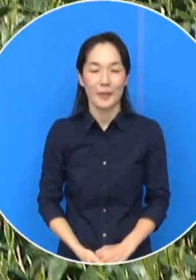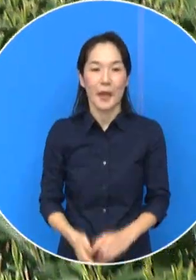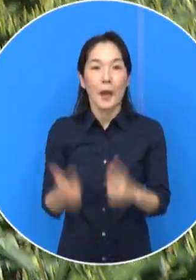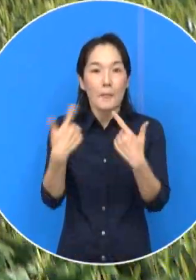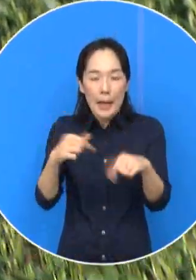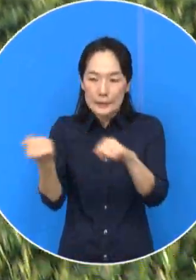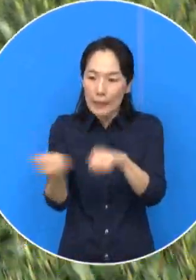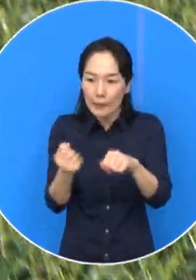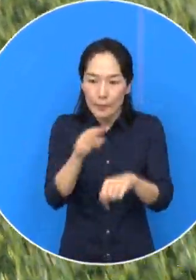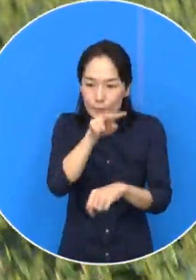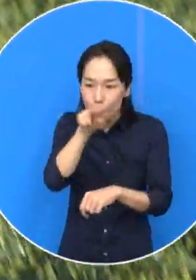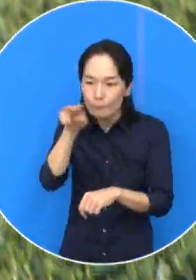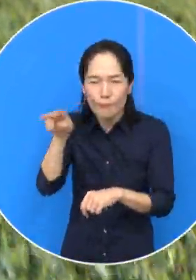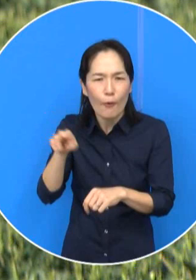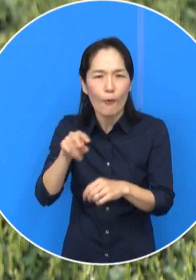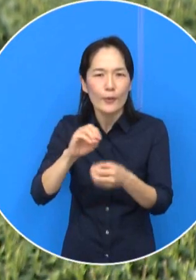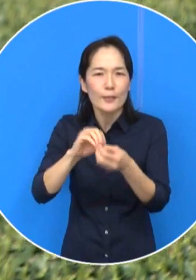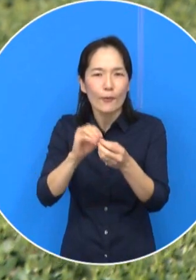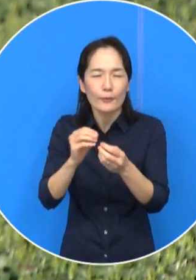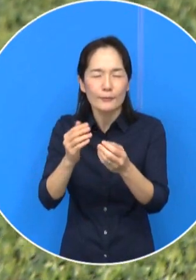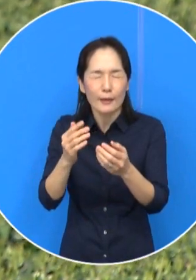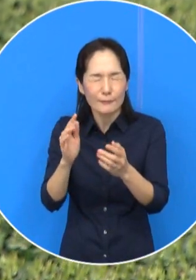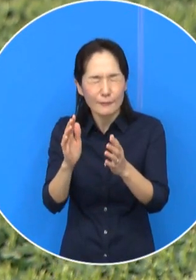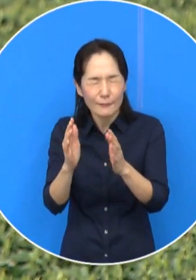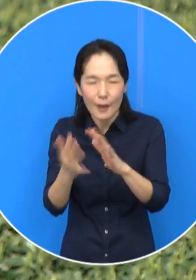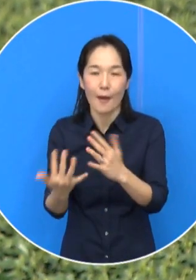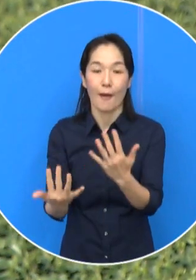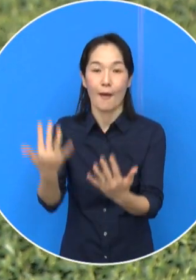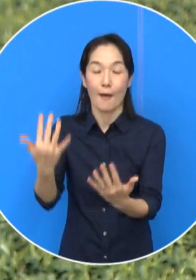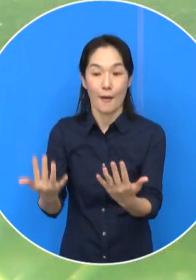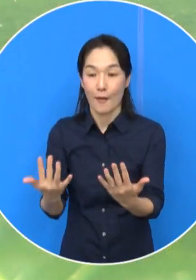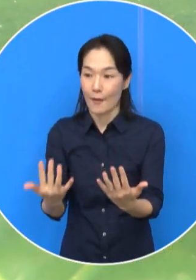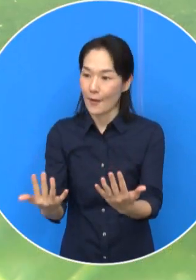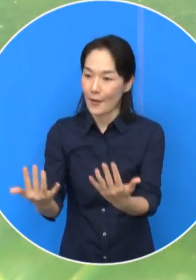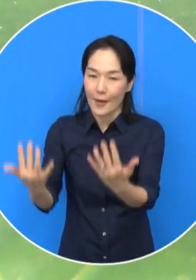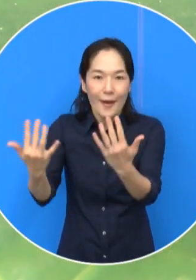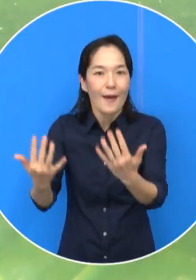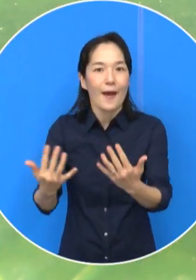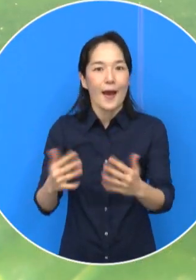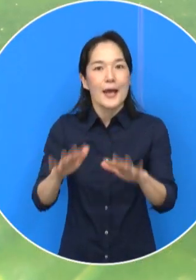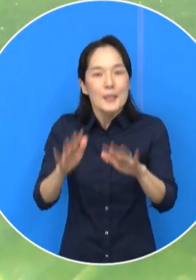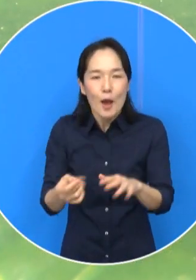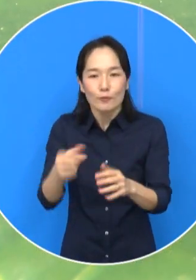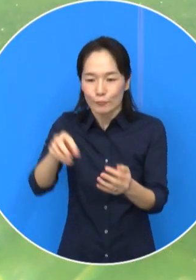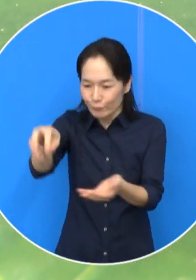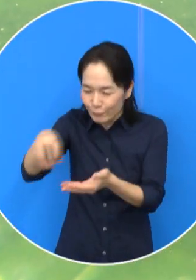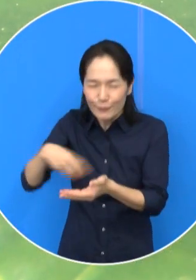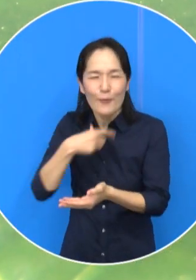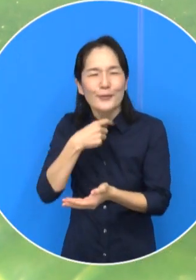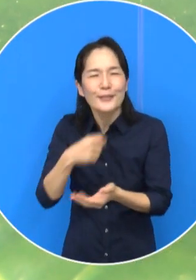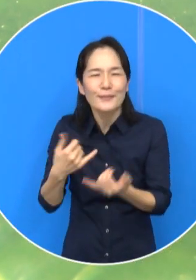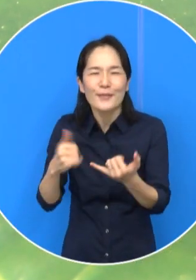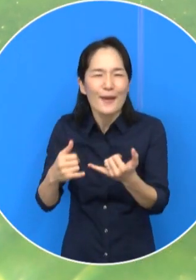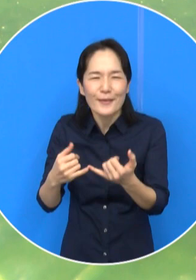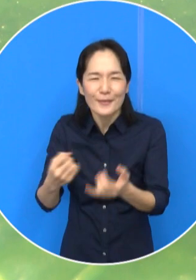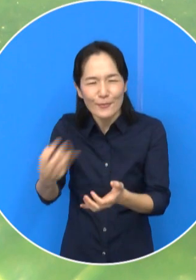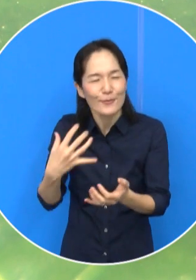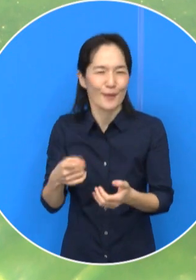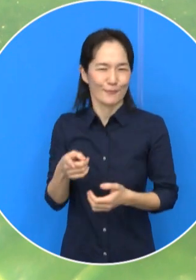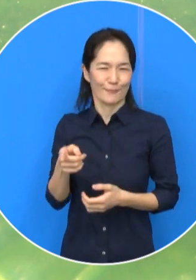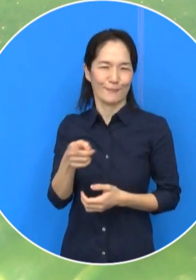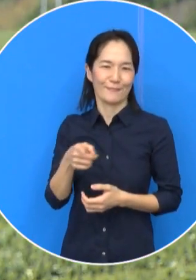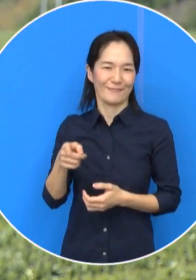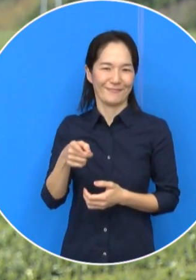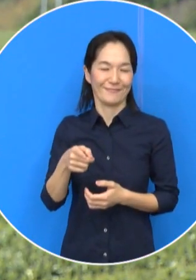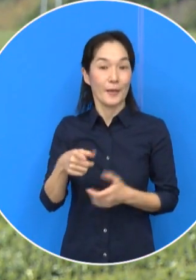日見ていると黄色がだんだん緑になってきてですね、今摘んでくれ今摘んでくれという摘み時を教えてくれるんです